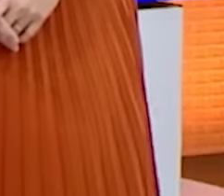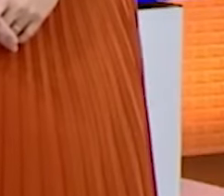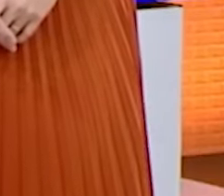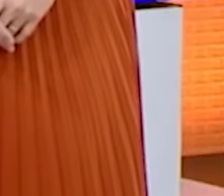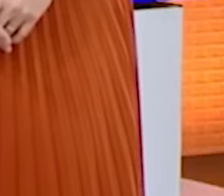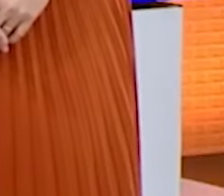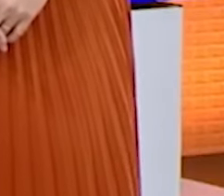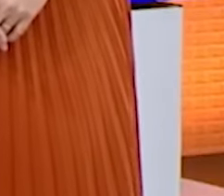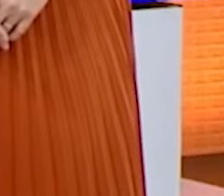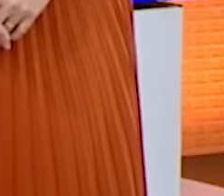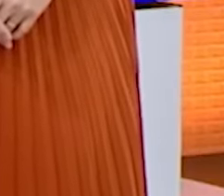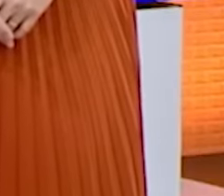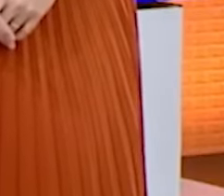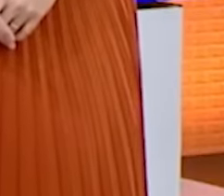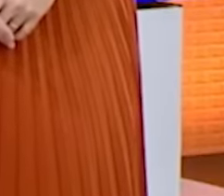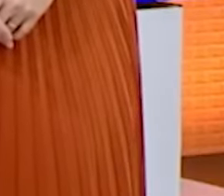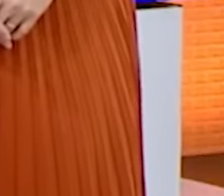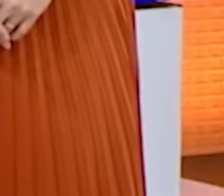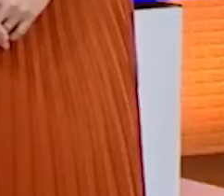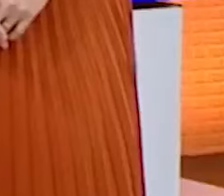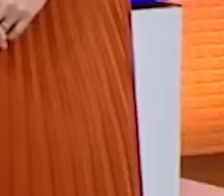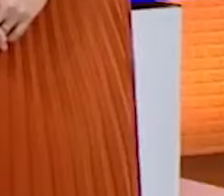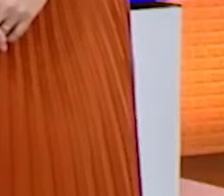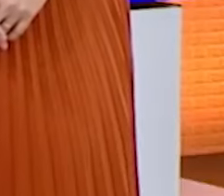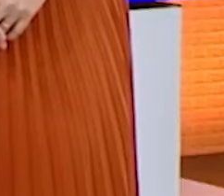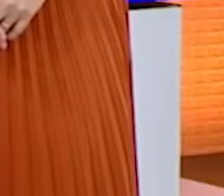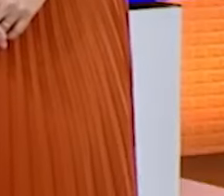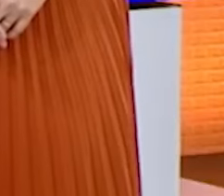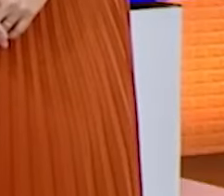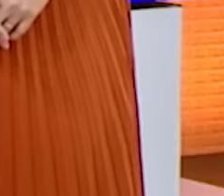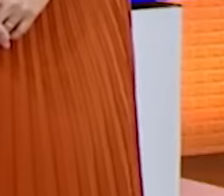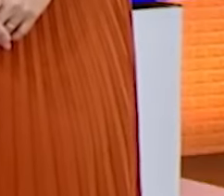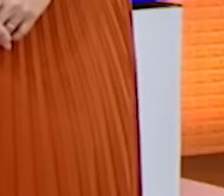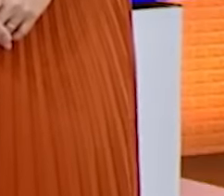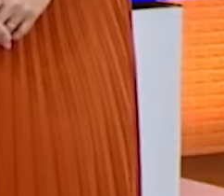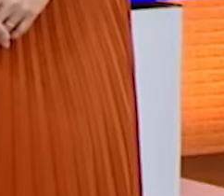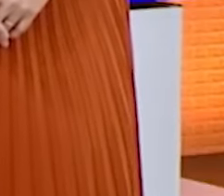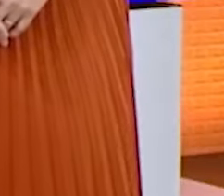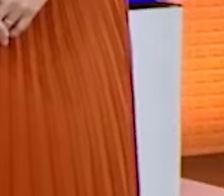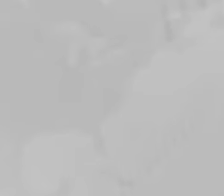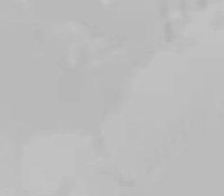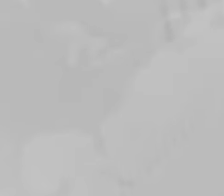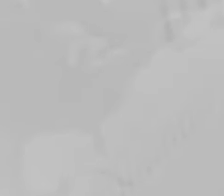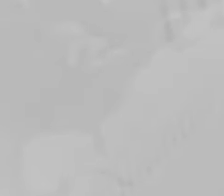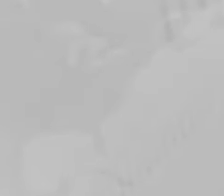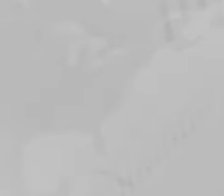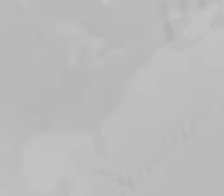po kami sa GMA Pinoy TV at sa www.gmanews.tv.